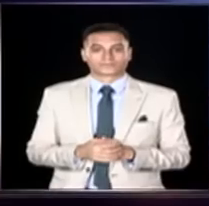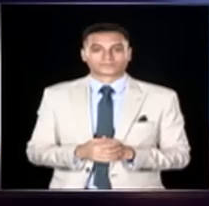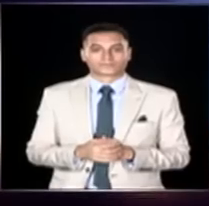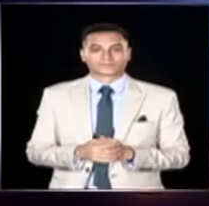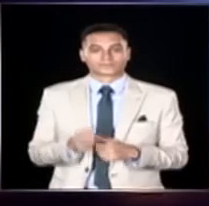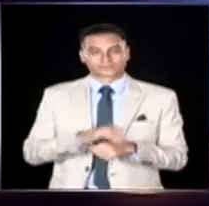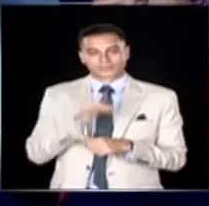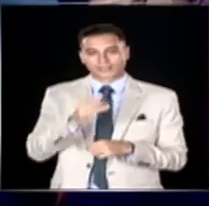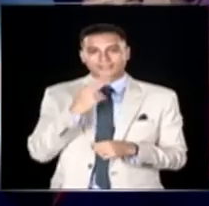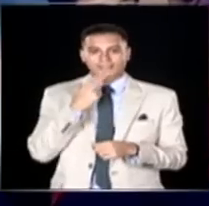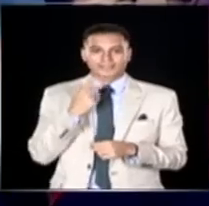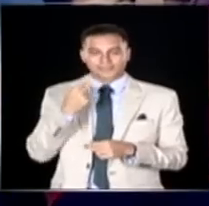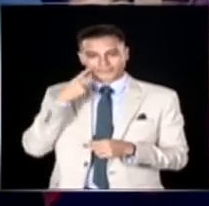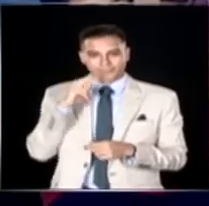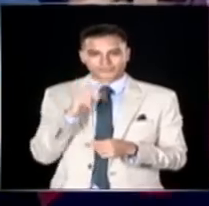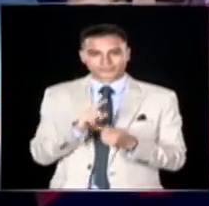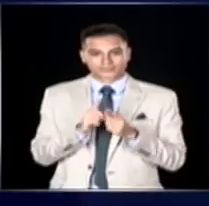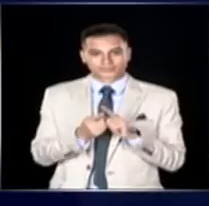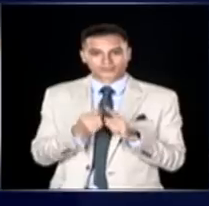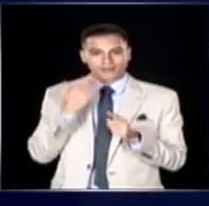هارد لك. هي